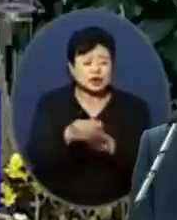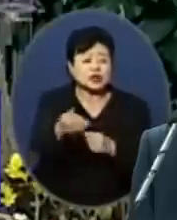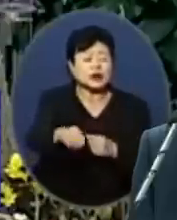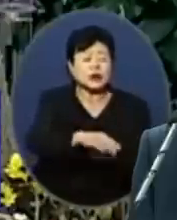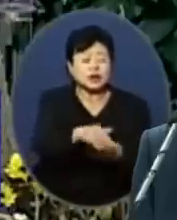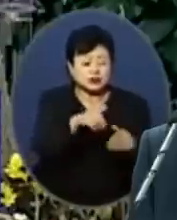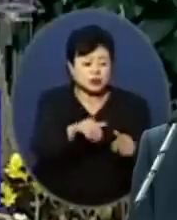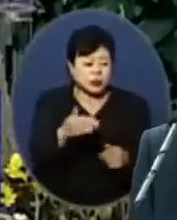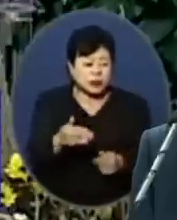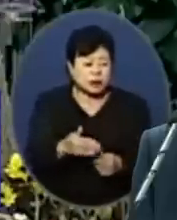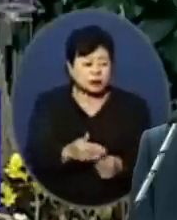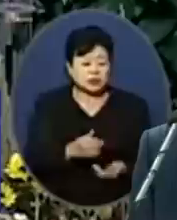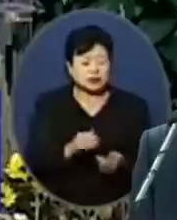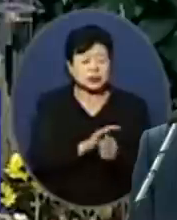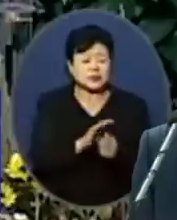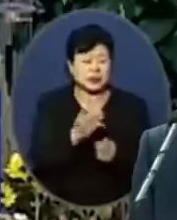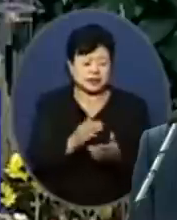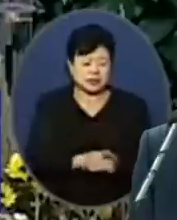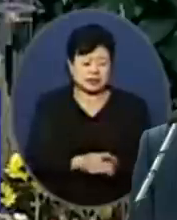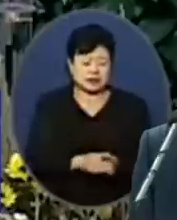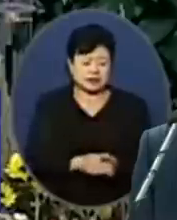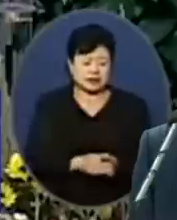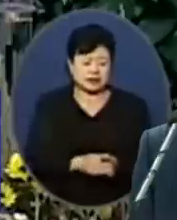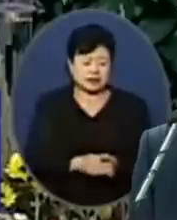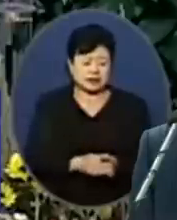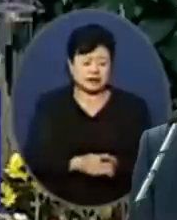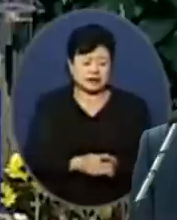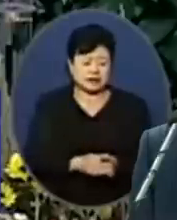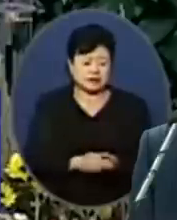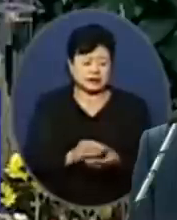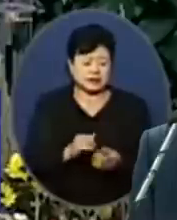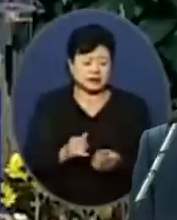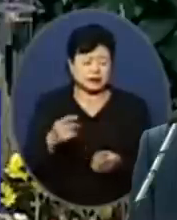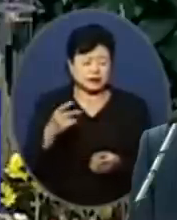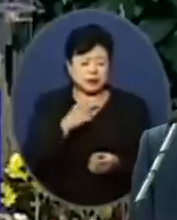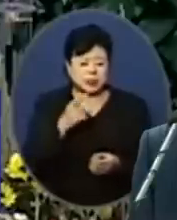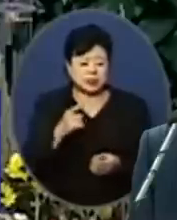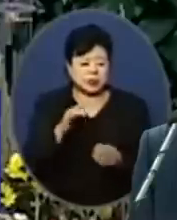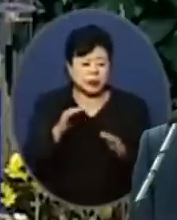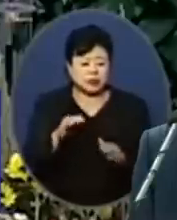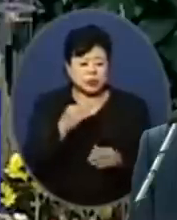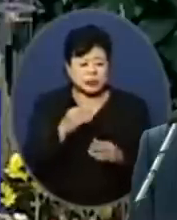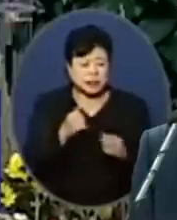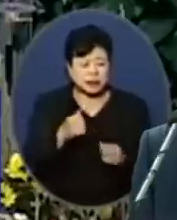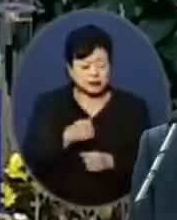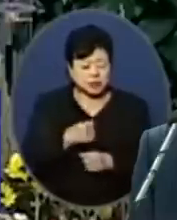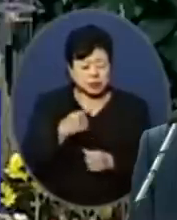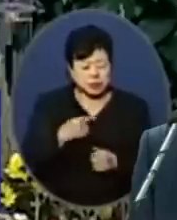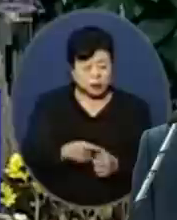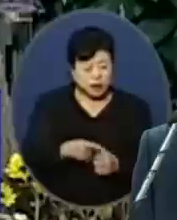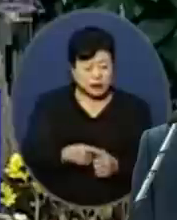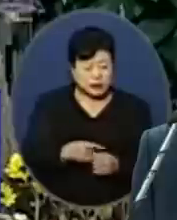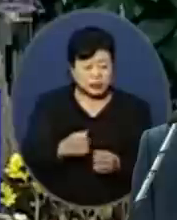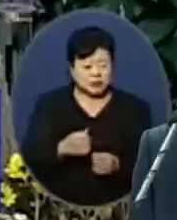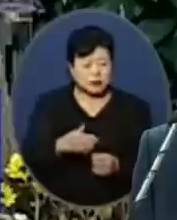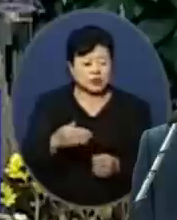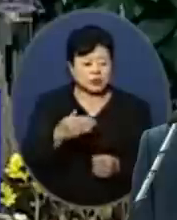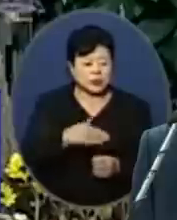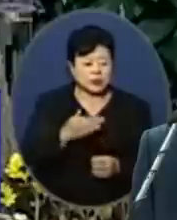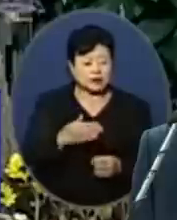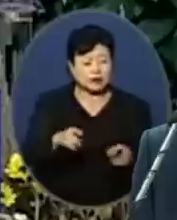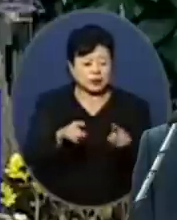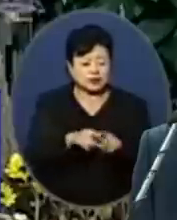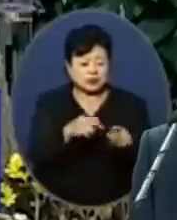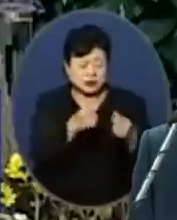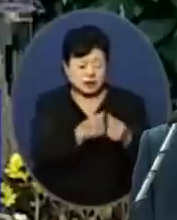종이 되어 우리를 섬길 것이니라. 그 블레셋 사람이 또 이르되 내가 오늘 이스라엘의 군대를 모욕하였으니 사람을 보내어